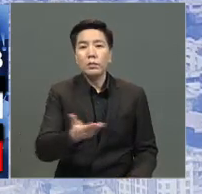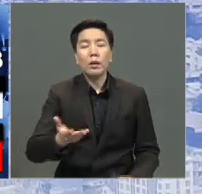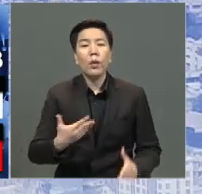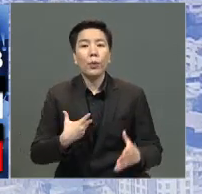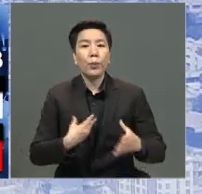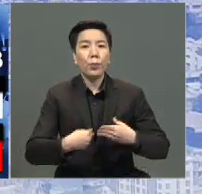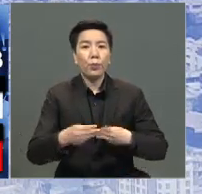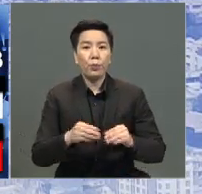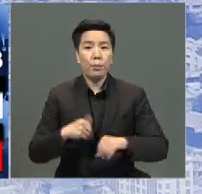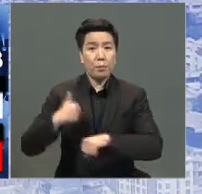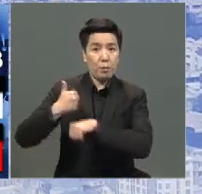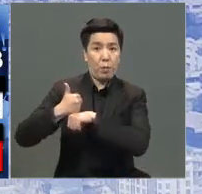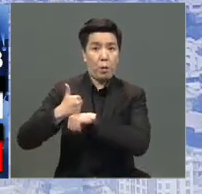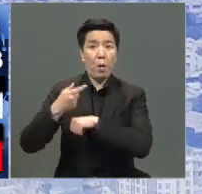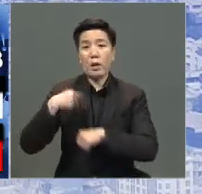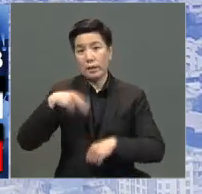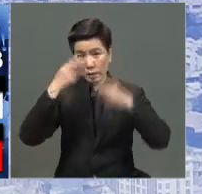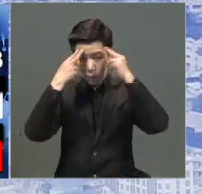นี้มีความเสี่ยงในการติดเชื้อในเกณฑ์ปานกลางออกไปทางสูงเกือบทั้งสิ้นแต่จะเอาสูงมากๆเอามาใส่ด้วยมั้ยก็ขึ้นอยู่กับพรุ่งนี้อย่างที่ว่านะครับงั้นถ้าเราอยู่ในมาตรการของการผ่อนคลายนะครับอย่าอยากจะให้ทุกๆคนได้ผ่อนคลายซึ่งทางท่านพอ0